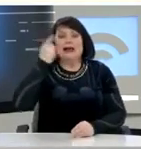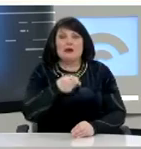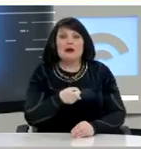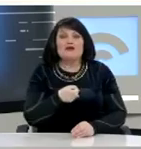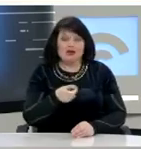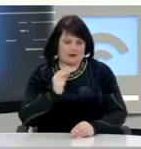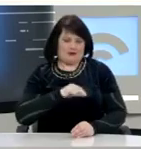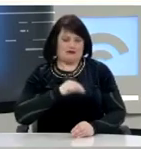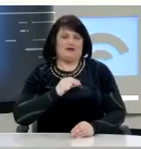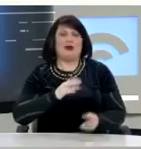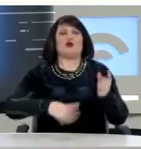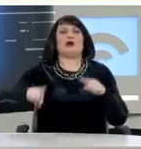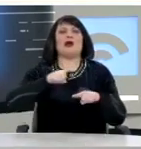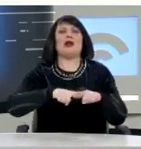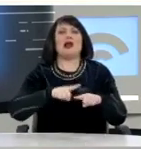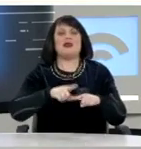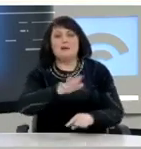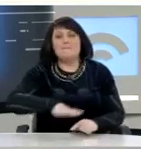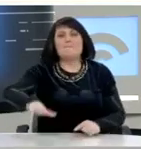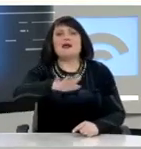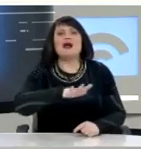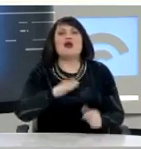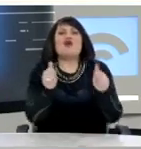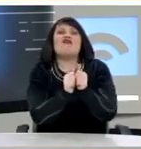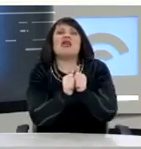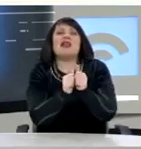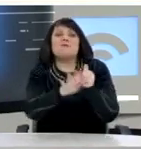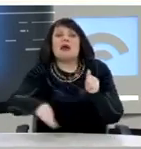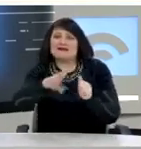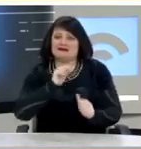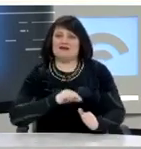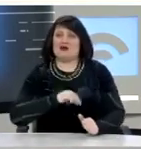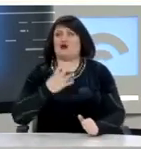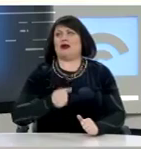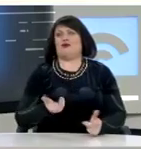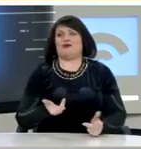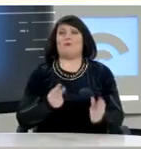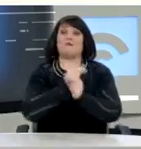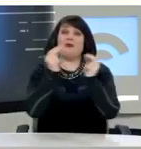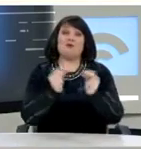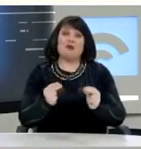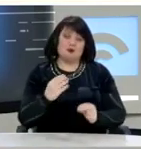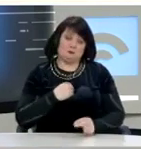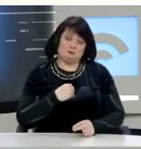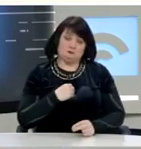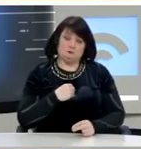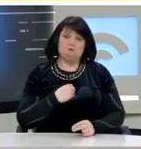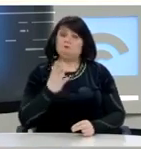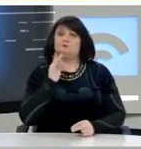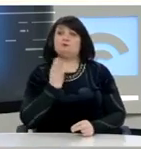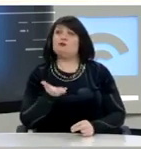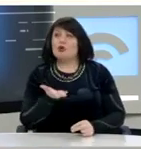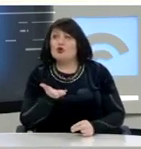πόσο κερδισμένη βγαίνει η Ελλάδα, η περιοχή και όλοι οι φίλοι μας σε αυτή την περιοχή. Αλλά λυπάστε, διότι